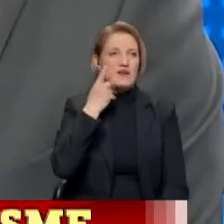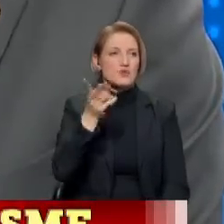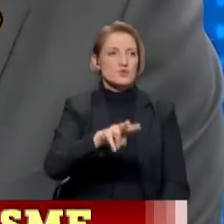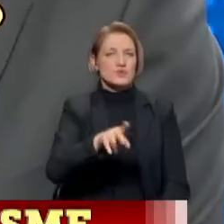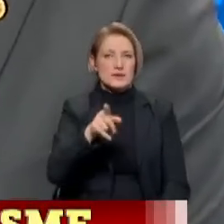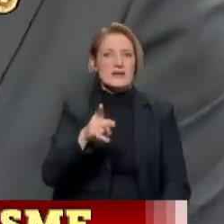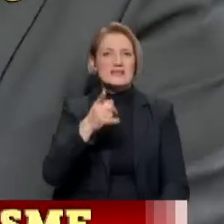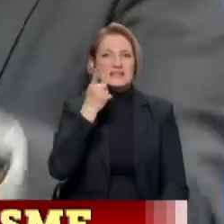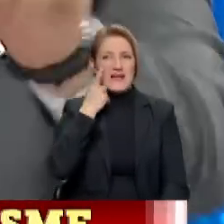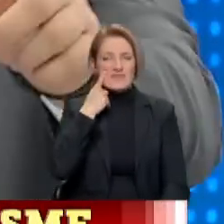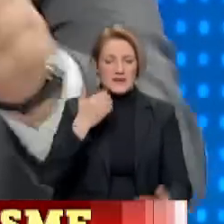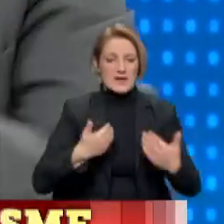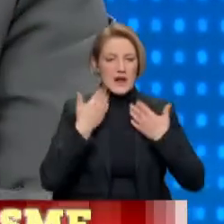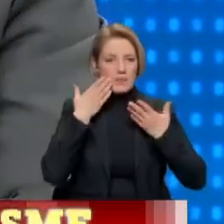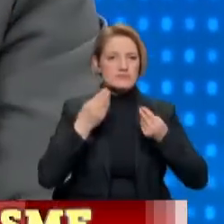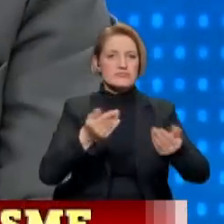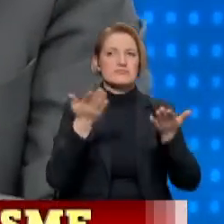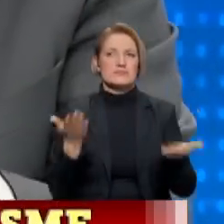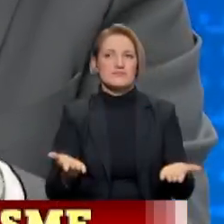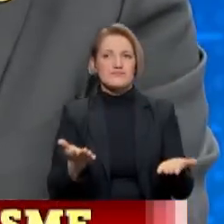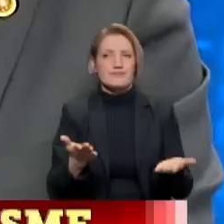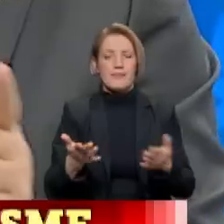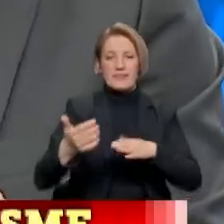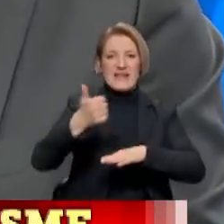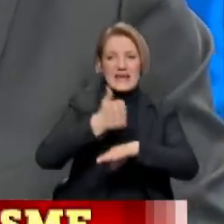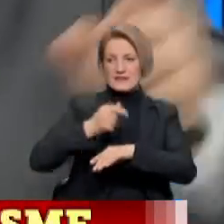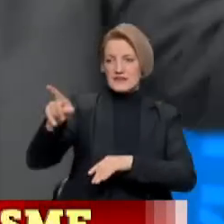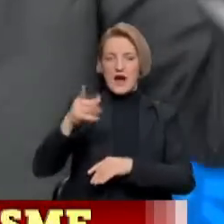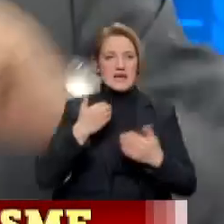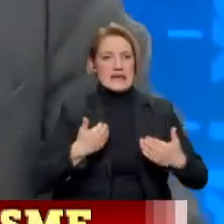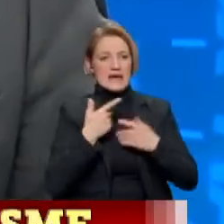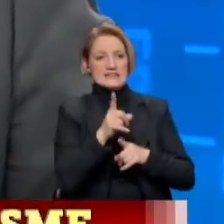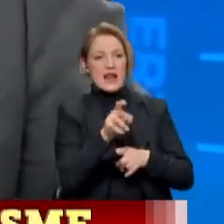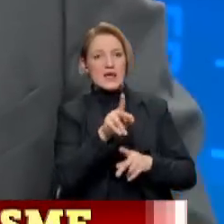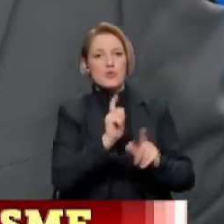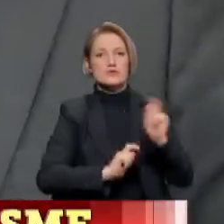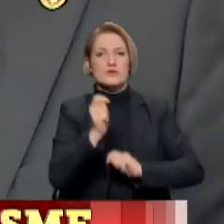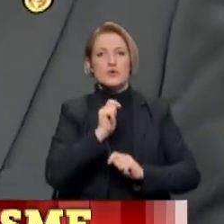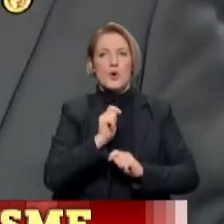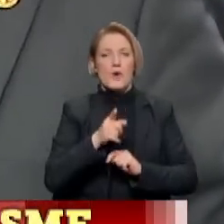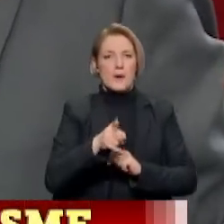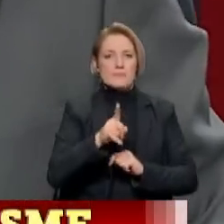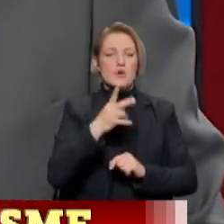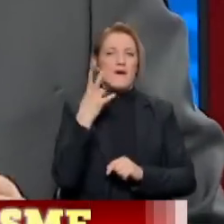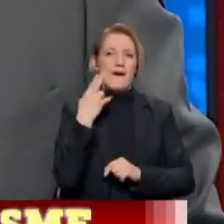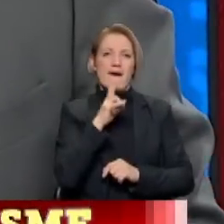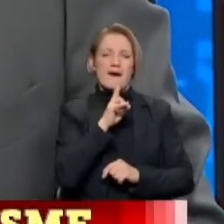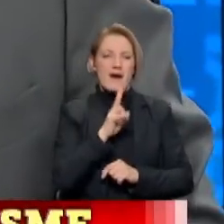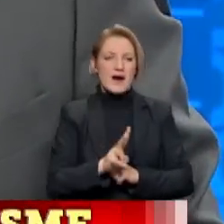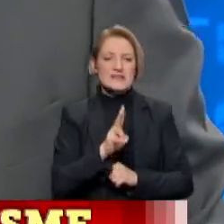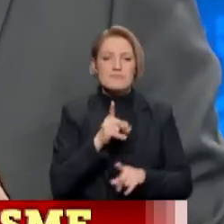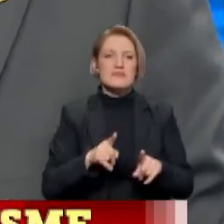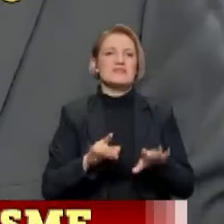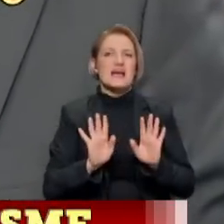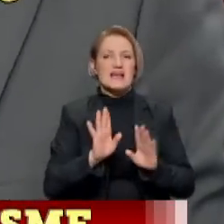ve yargıyı çürüttüler. İktidar yargıyı silah olarak kullanıyor. Adalet Bakanı ne diyor? Bu karar efendim kesin bir karar